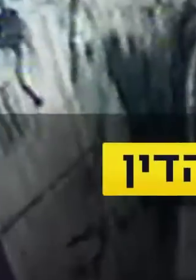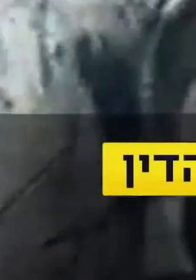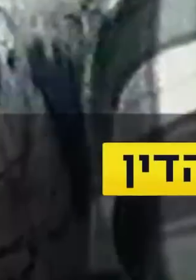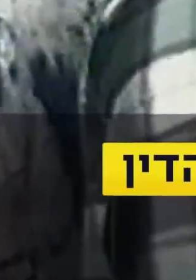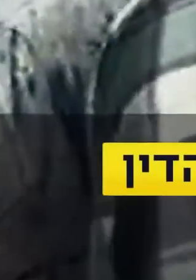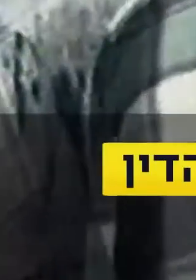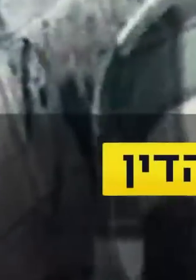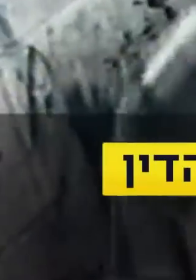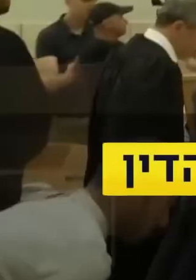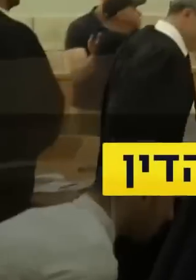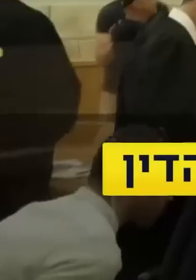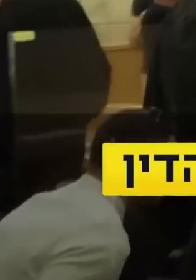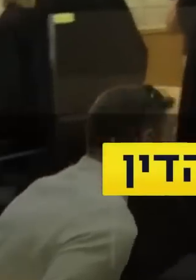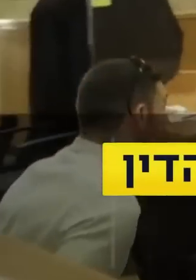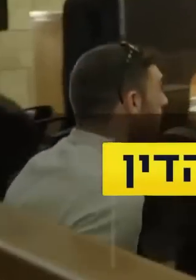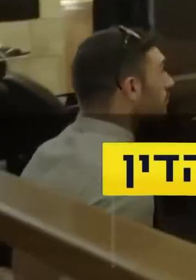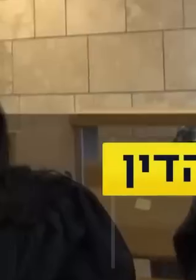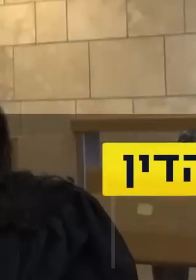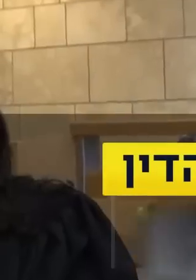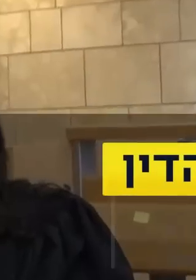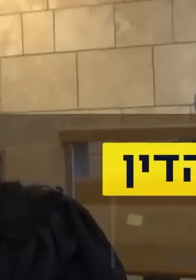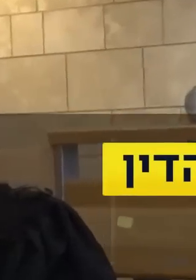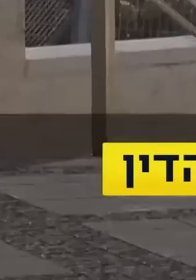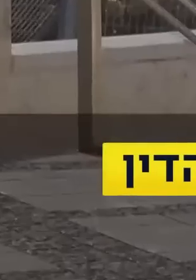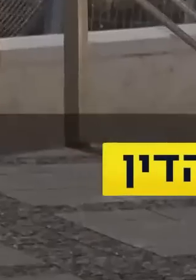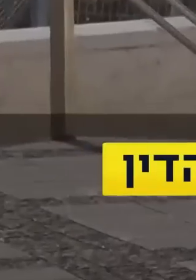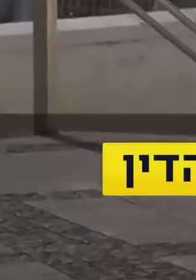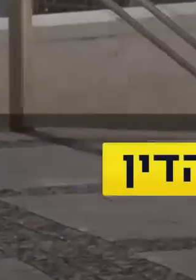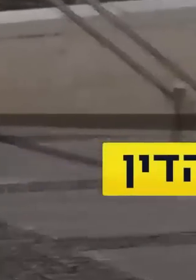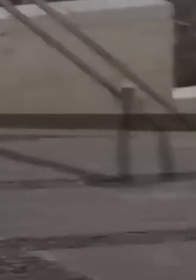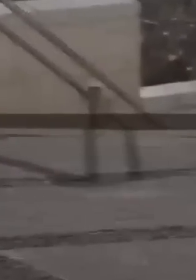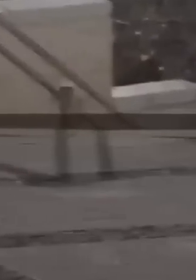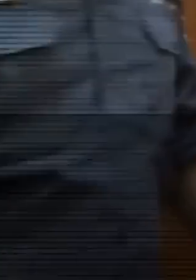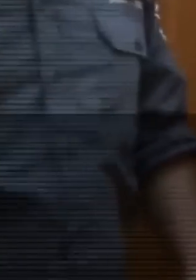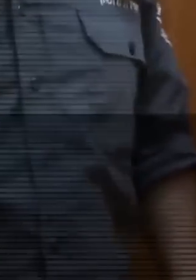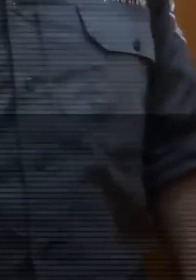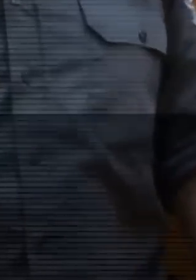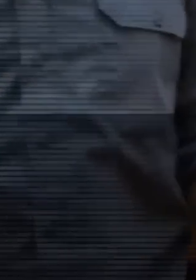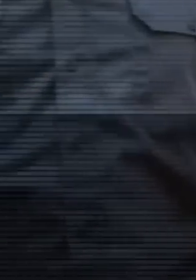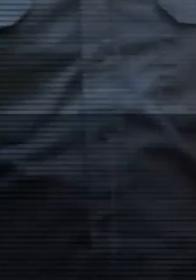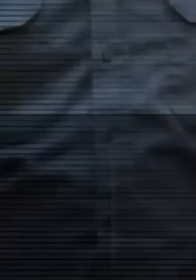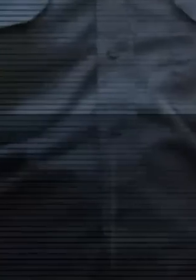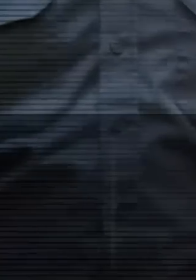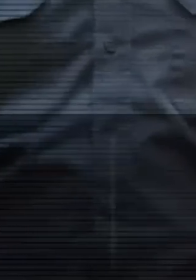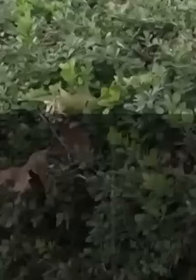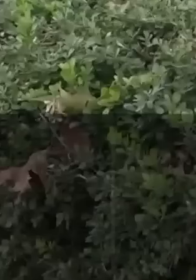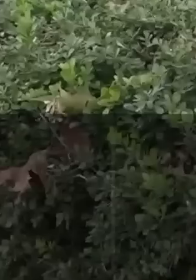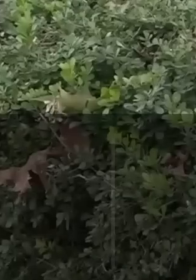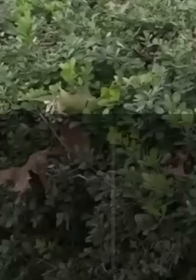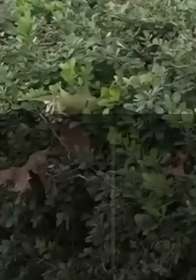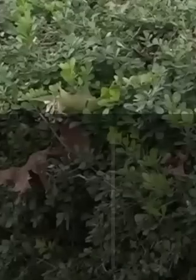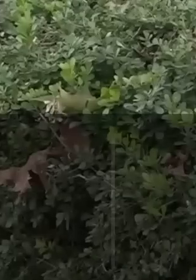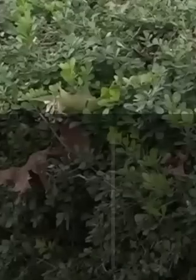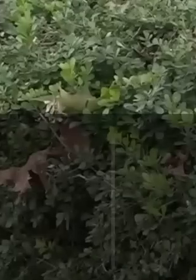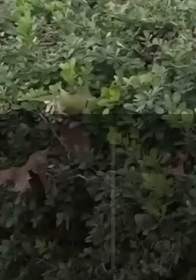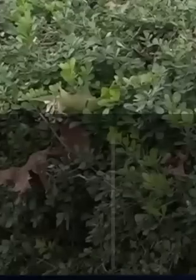אחרי יותר מ-16 שנה, מחר, הכרעת הדין הדרמטית בפרשת זדורוב. יש התעניינות ציבורית חסרת תקדים. השיפוט